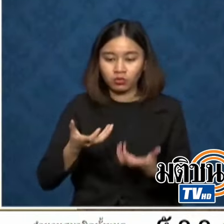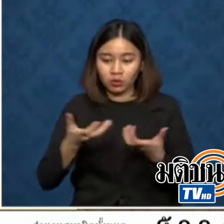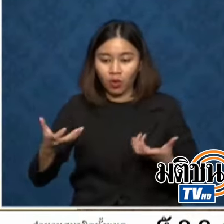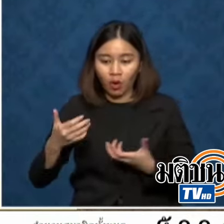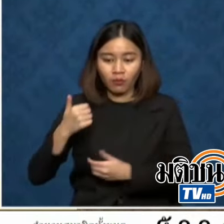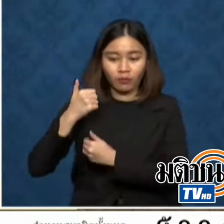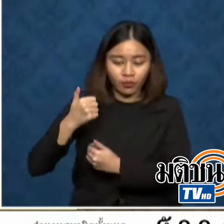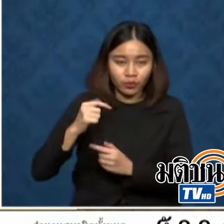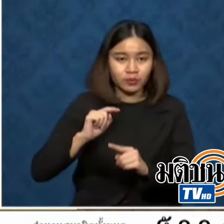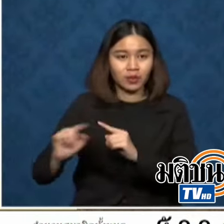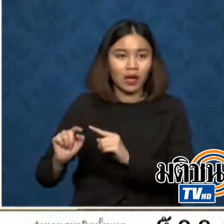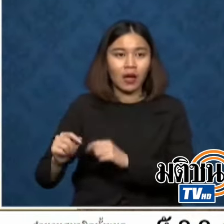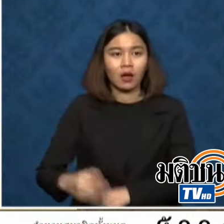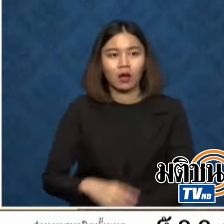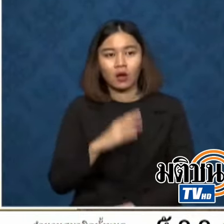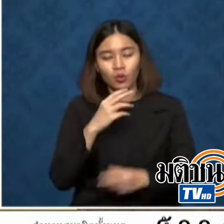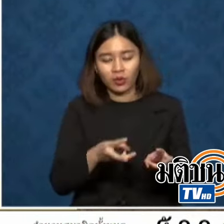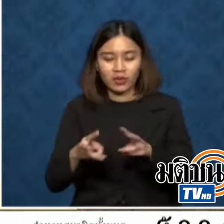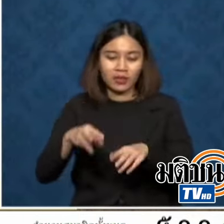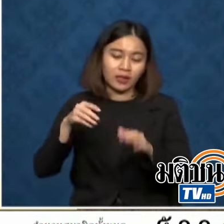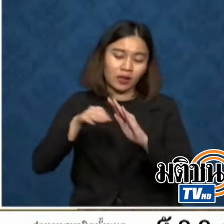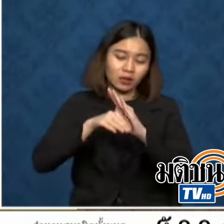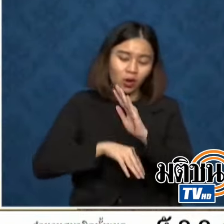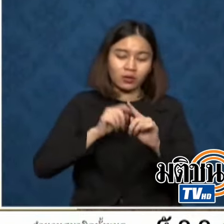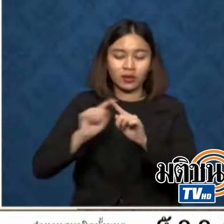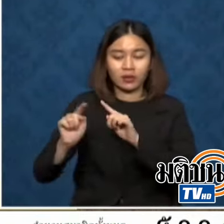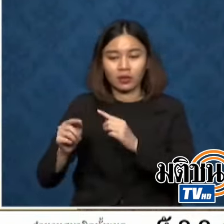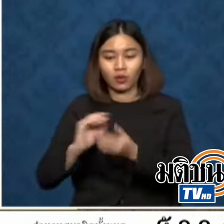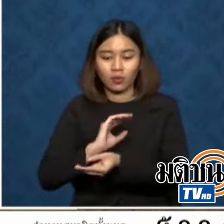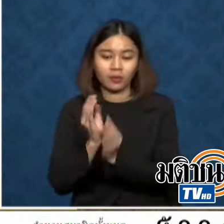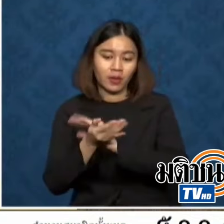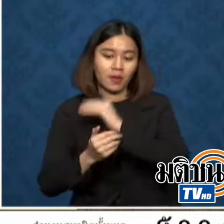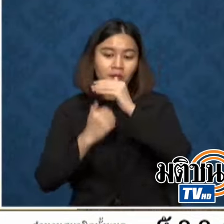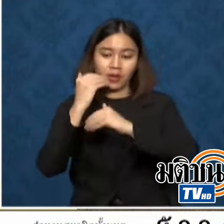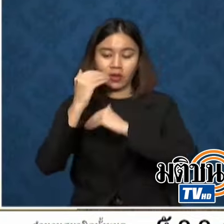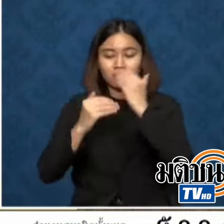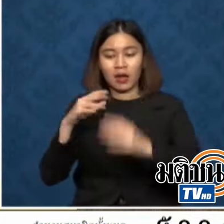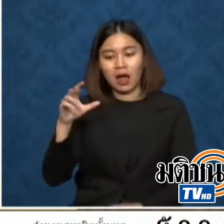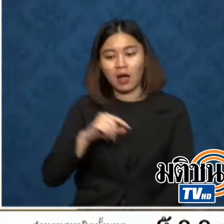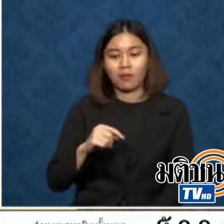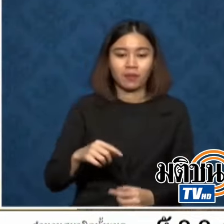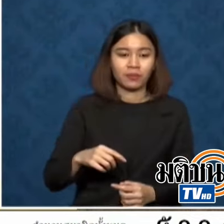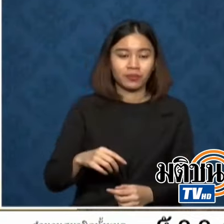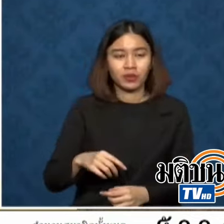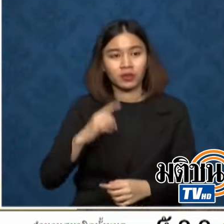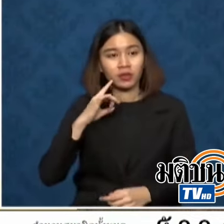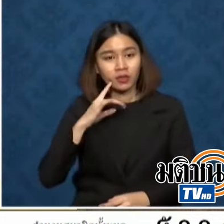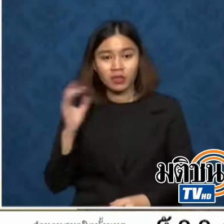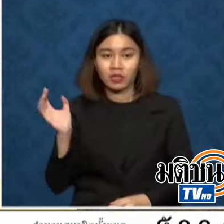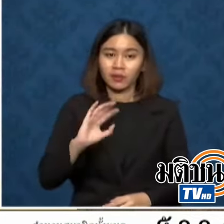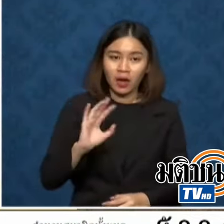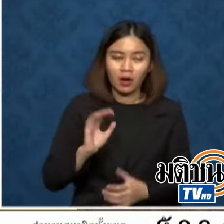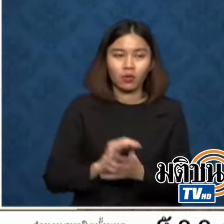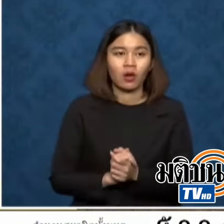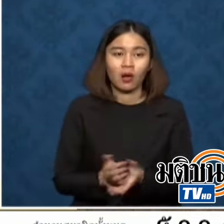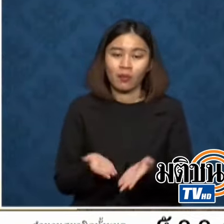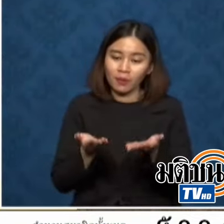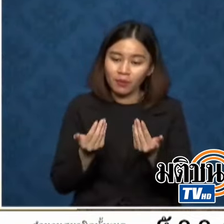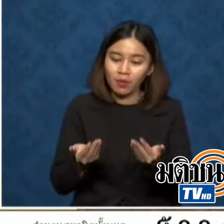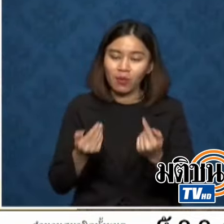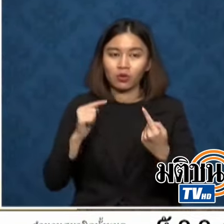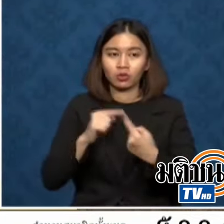บ้างเรื่องเกี่ยวกับเ่อวิธีการในการที่จะปฏิรูปไม่ต้องเอาแบบก้าวร้าวเอาใช้ความนุ่มนวลก็ได้ที่ท่าน